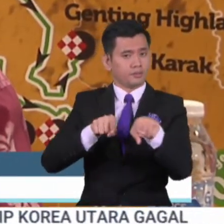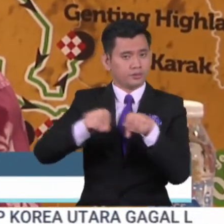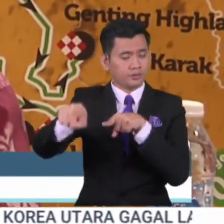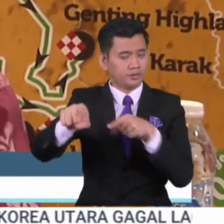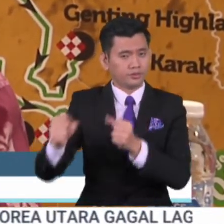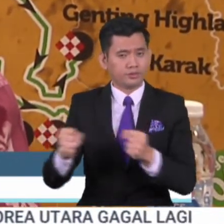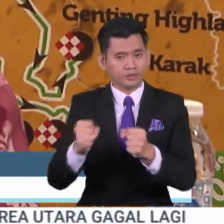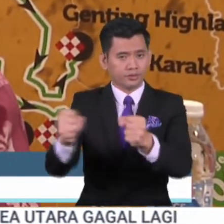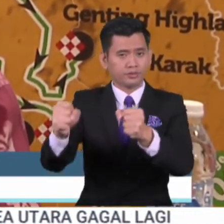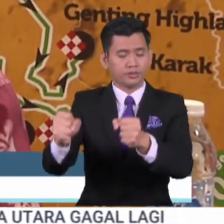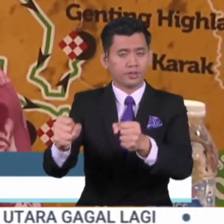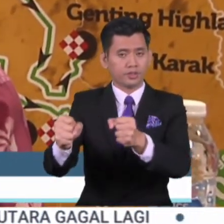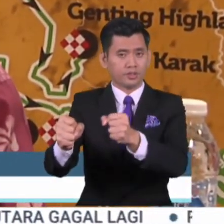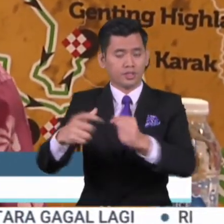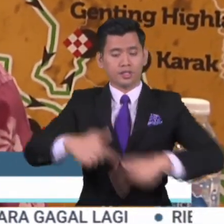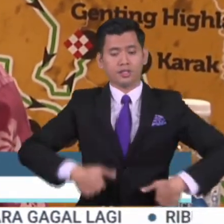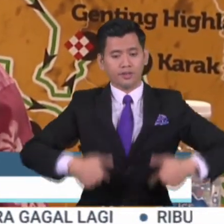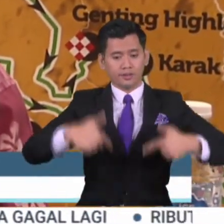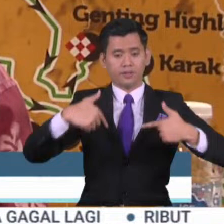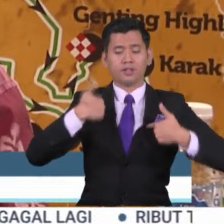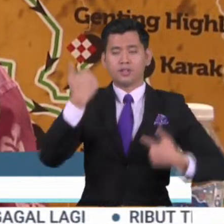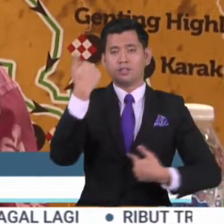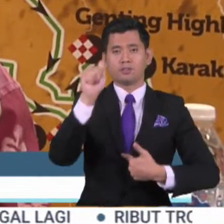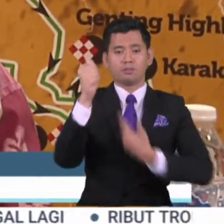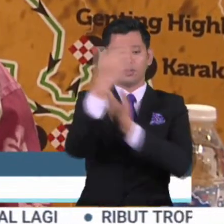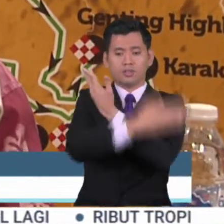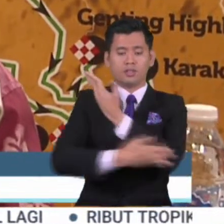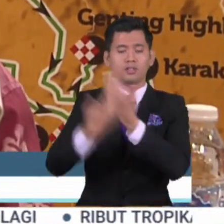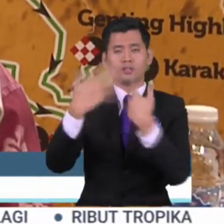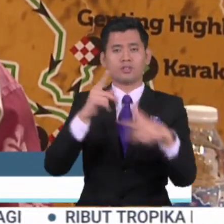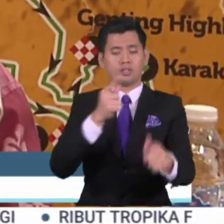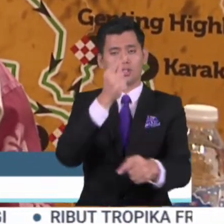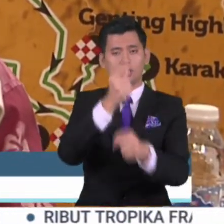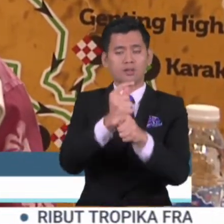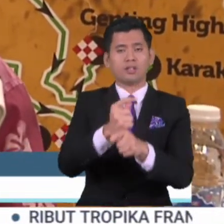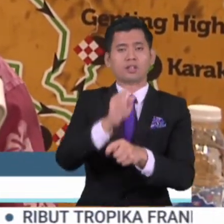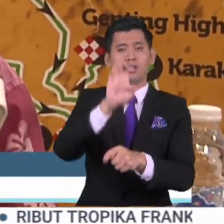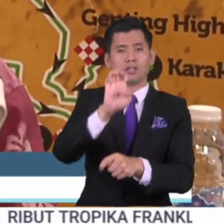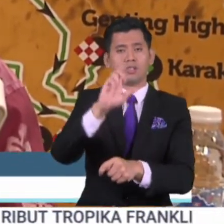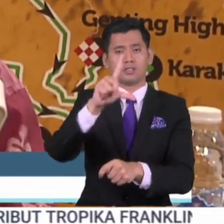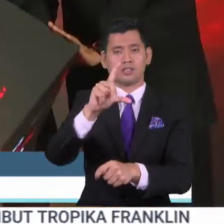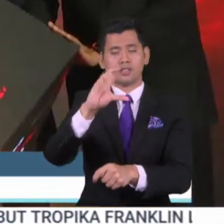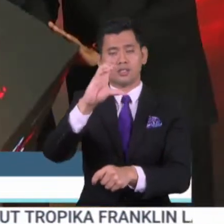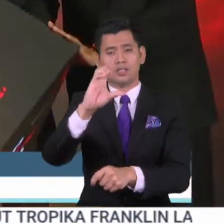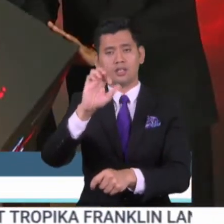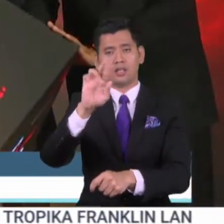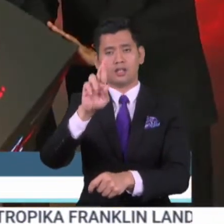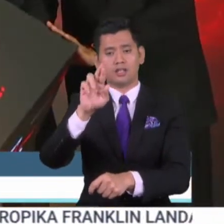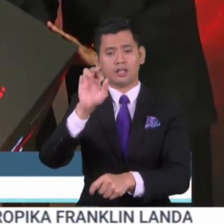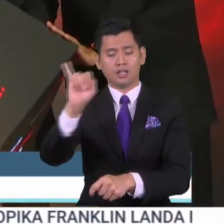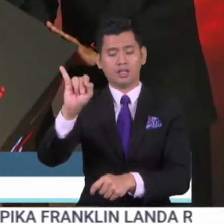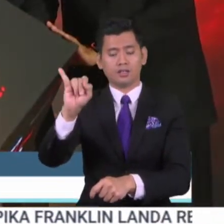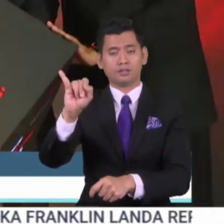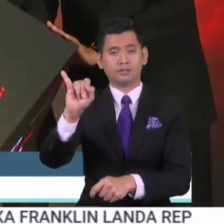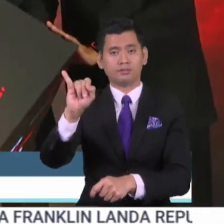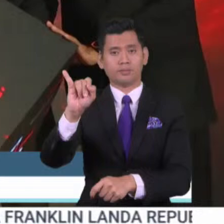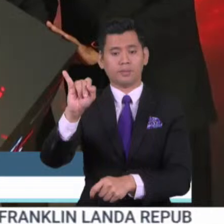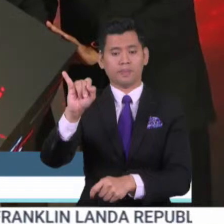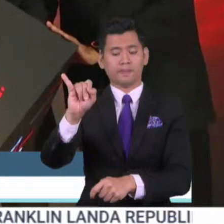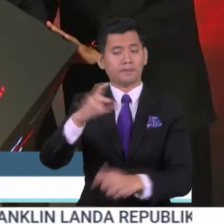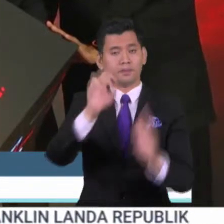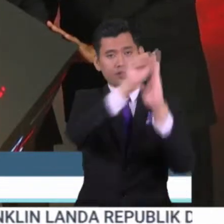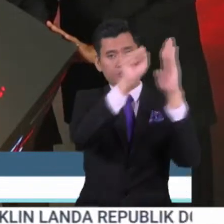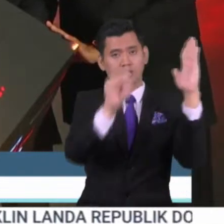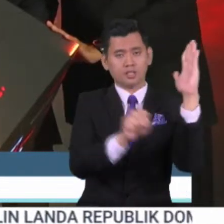disiarkan secara langsung di minimum 10 negara seperti ditetapkan oleh Uci menurutnya walaupun Uci menetapkan syarat